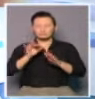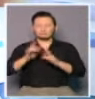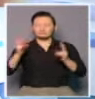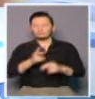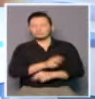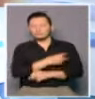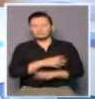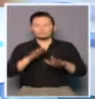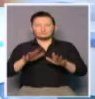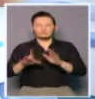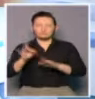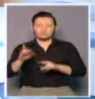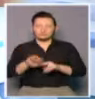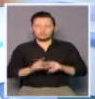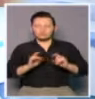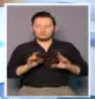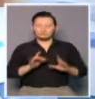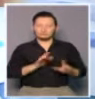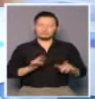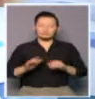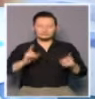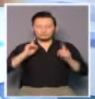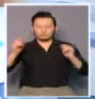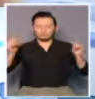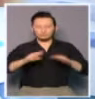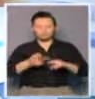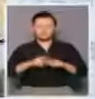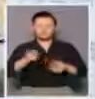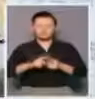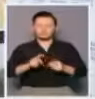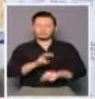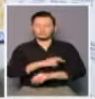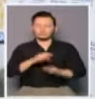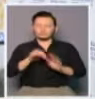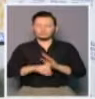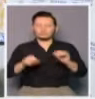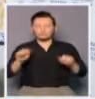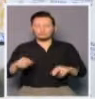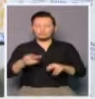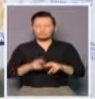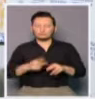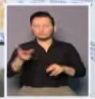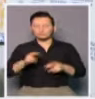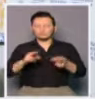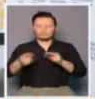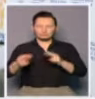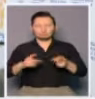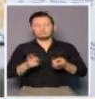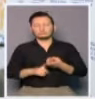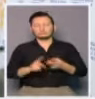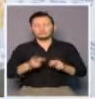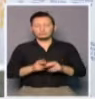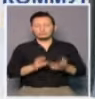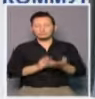лечебное учреждение. Об этом было сказано в ходе брифинга. Прикрепление к поликлинике можно осуществлять тремя различными способами.